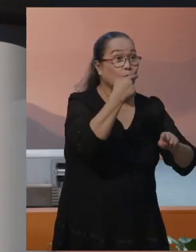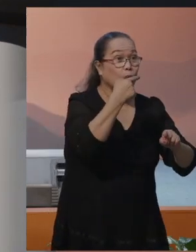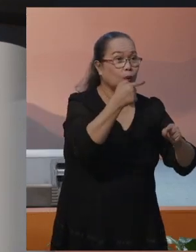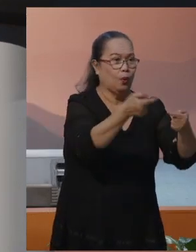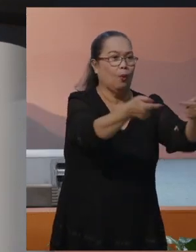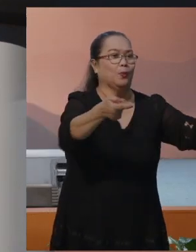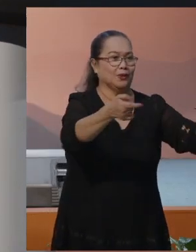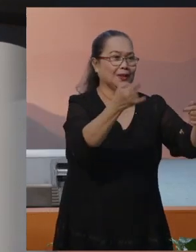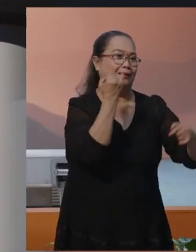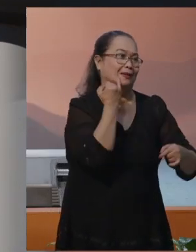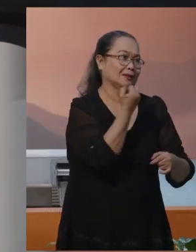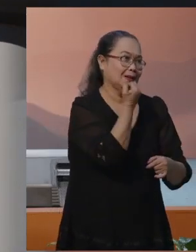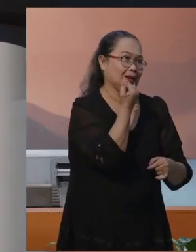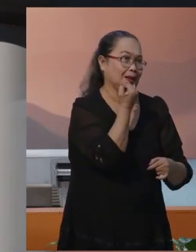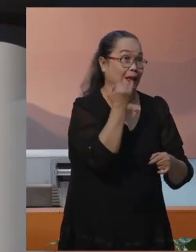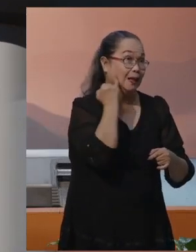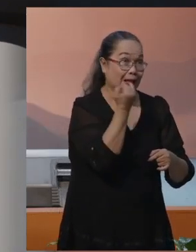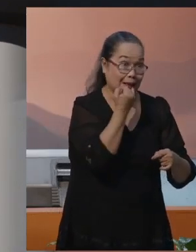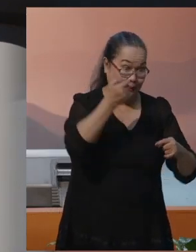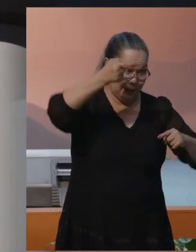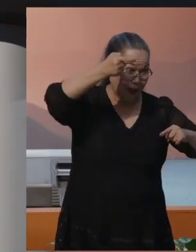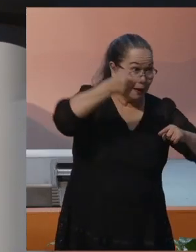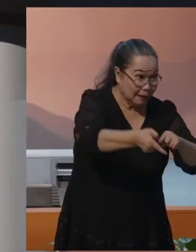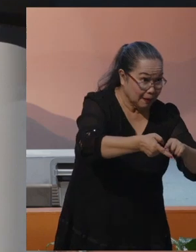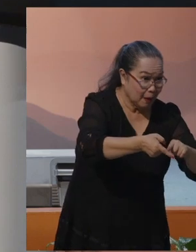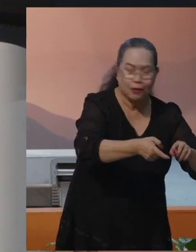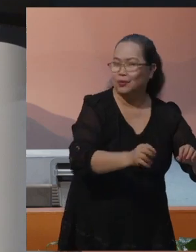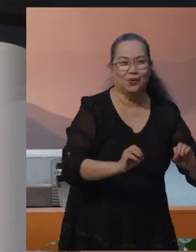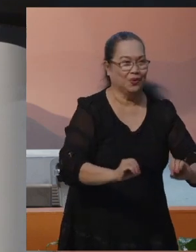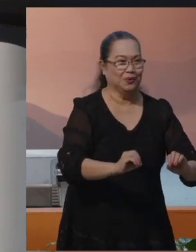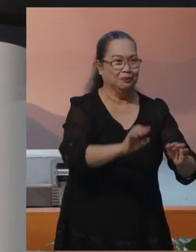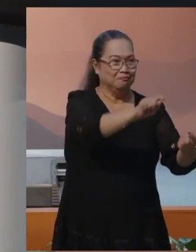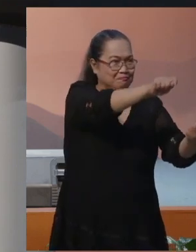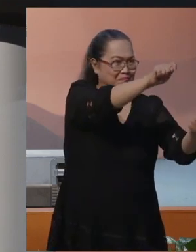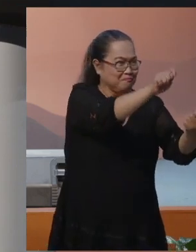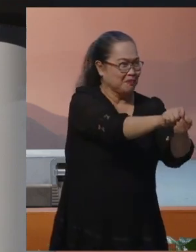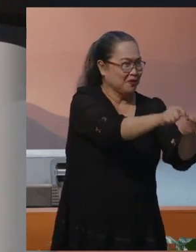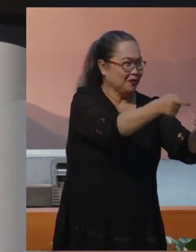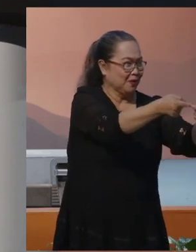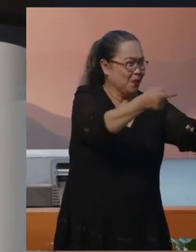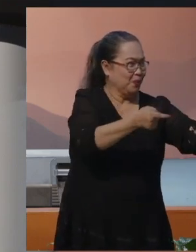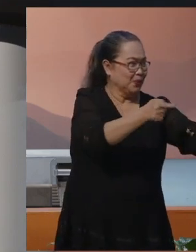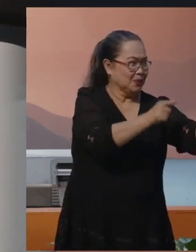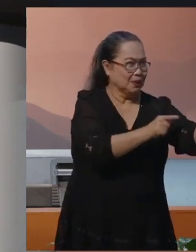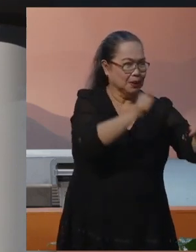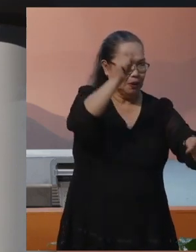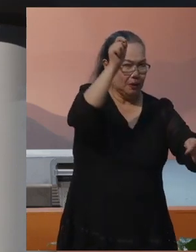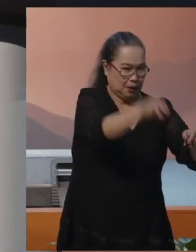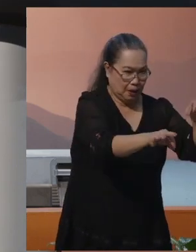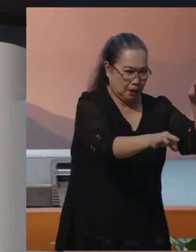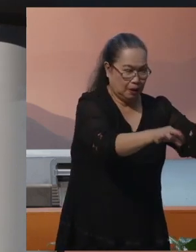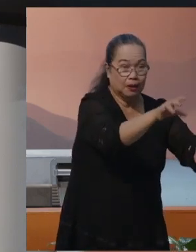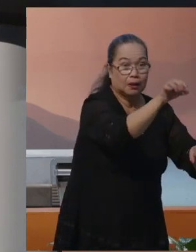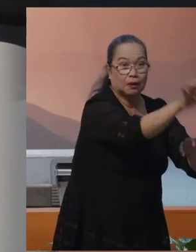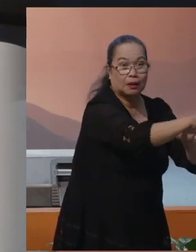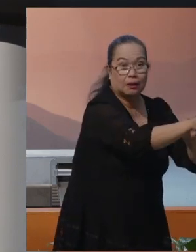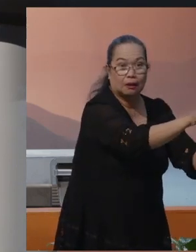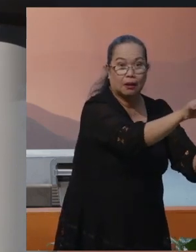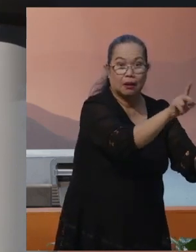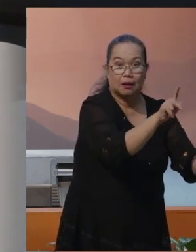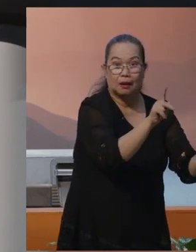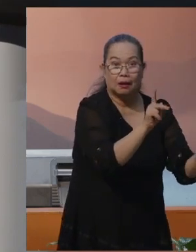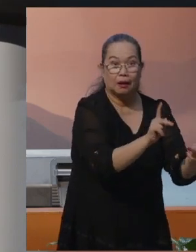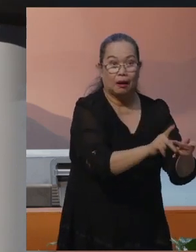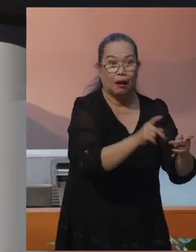Israel. Sabihin na nating hailstorm. Kung nandun ang Israel at nakikibaka sa kalaban nila, dapat